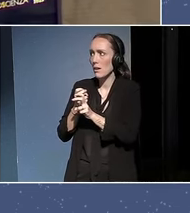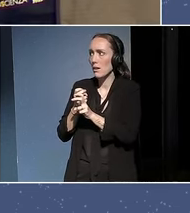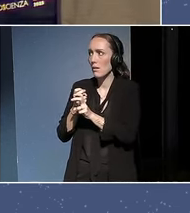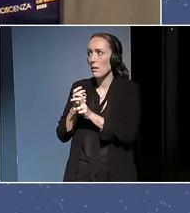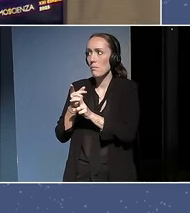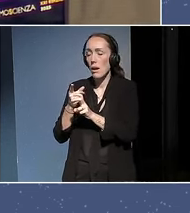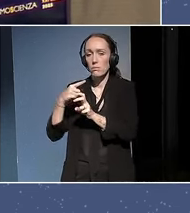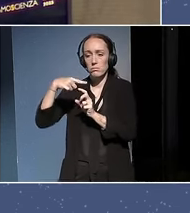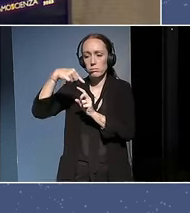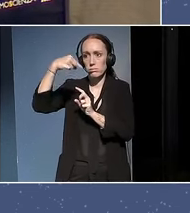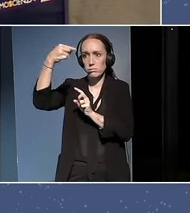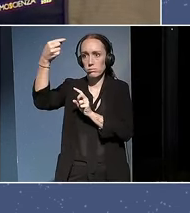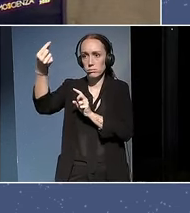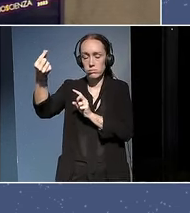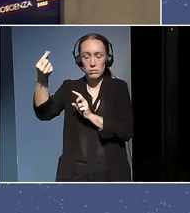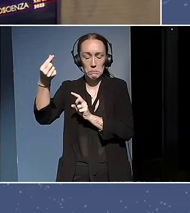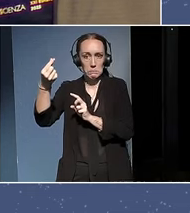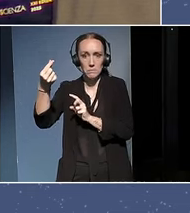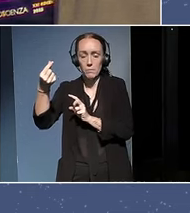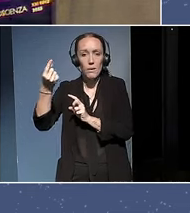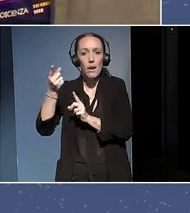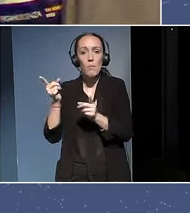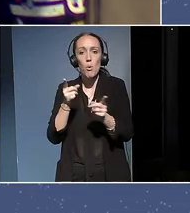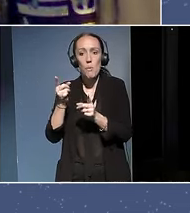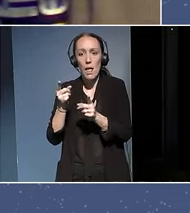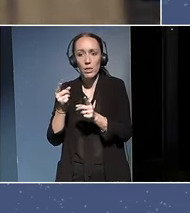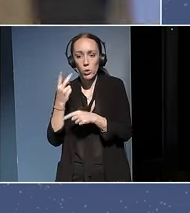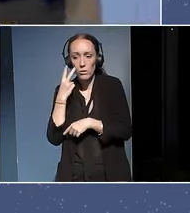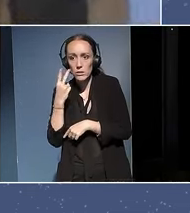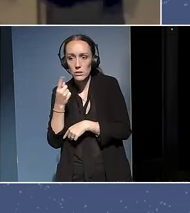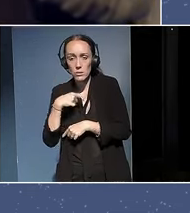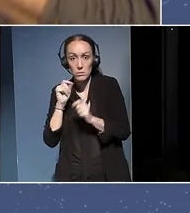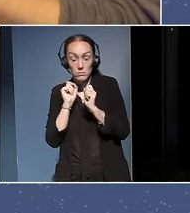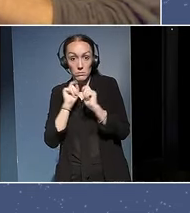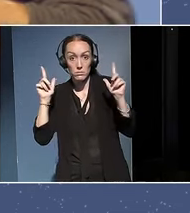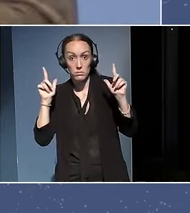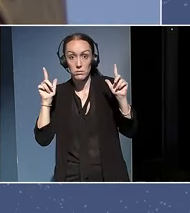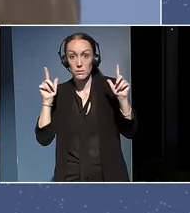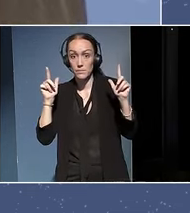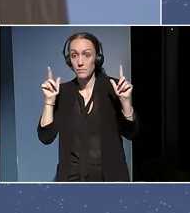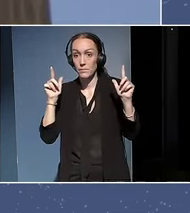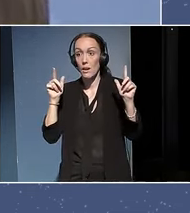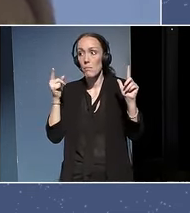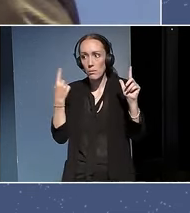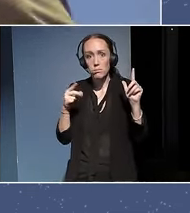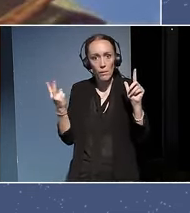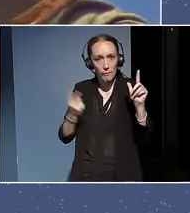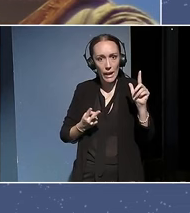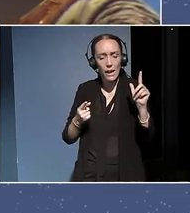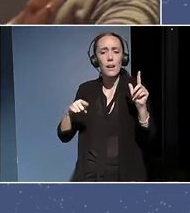questo questo non è un fake perché adesso Vi mostro le foto vere eh attenzione Qui addirittura vedete una delle